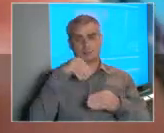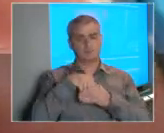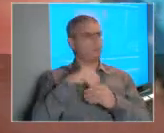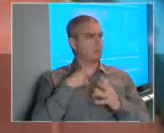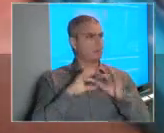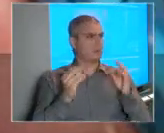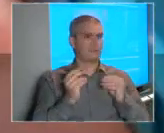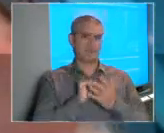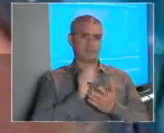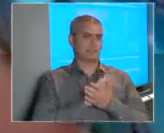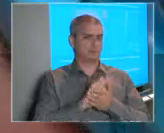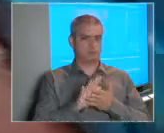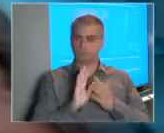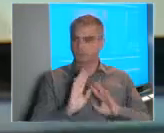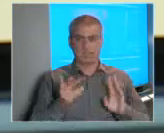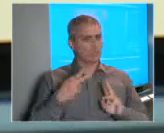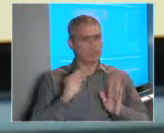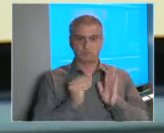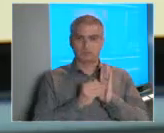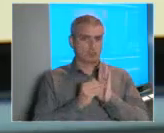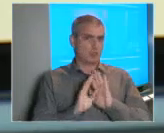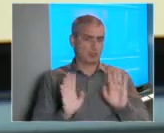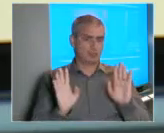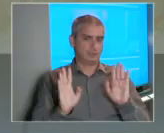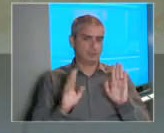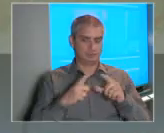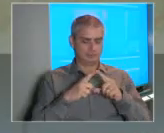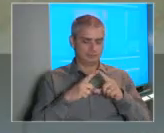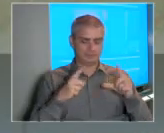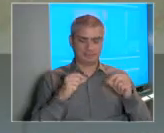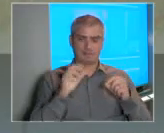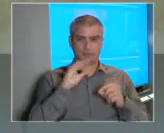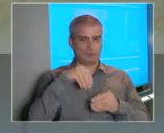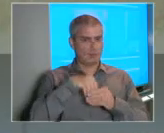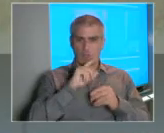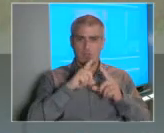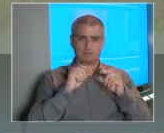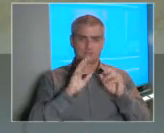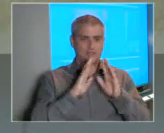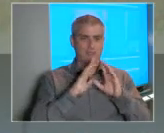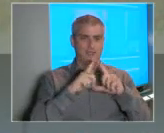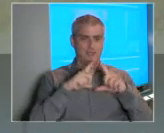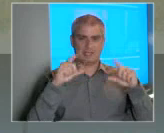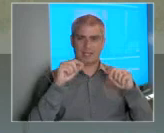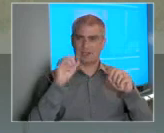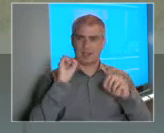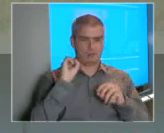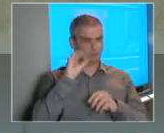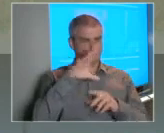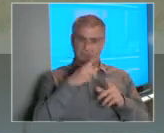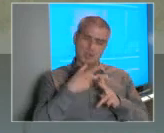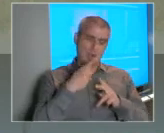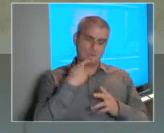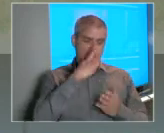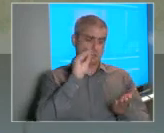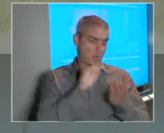נתחיל מהדבר הכי פשוט. אין יותר צורך בספח על מנת להצביע, לא בספח, אלא באיגרת לבוחר. כן. היא רק